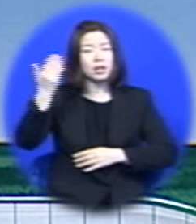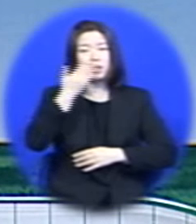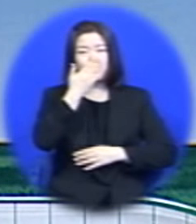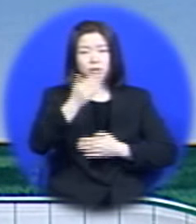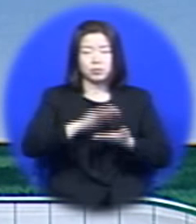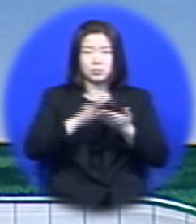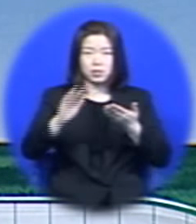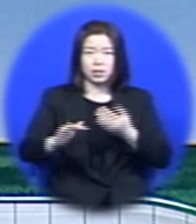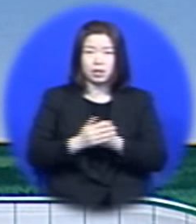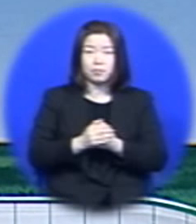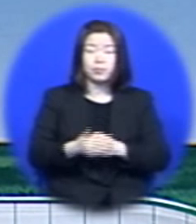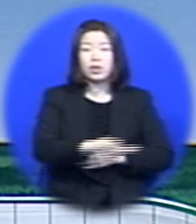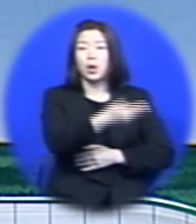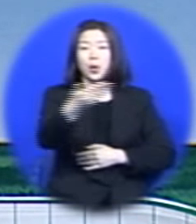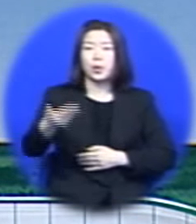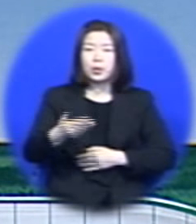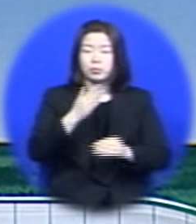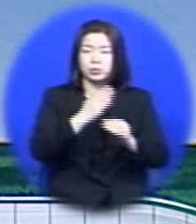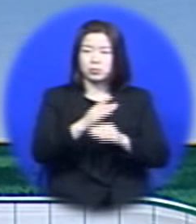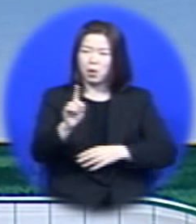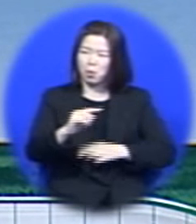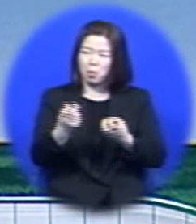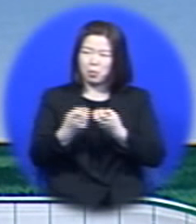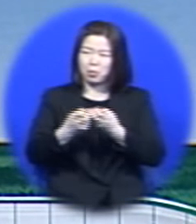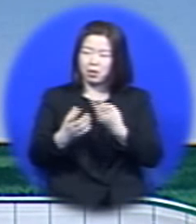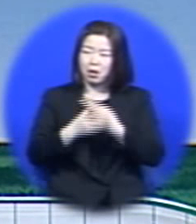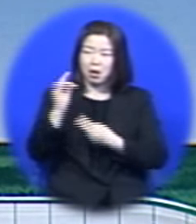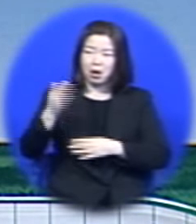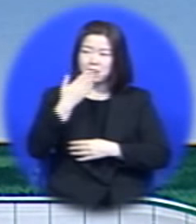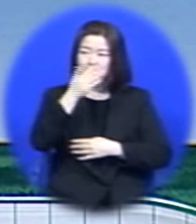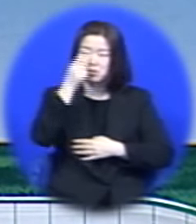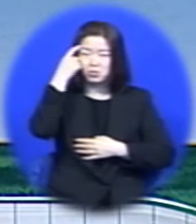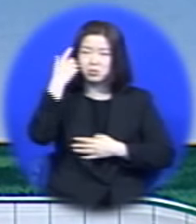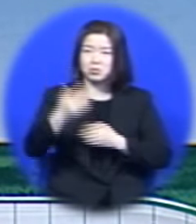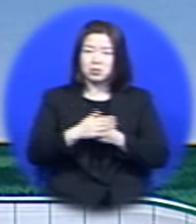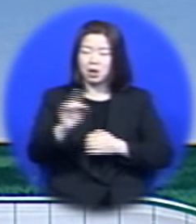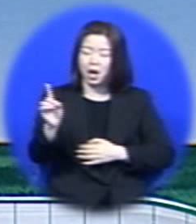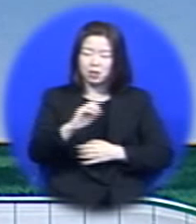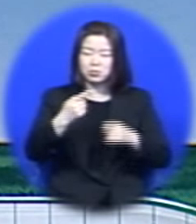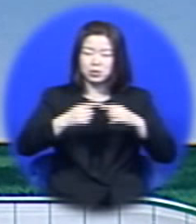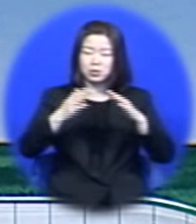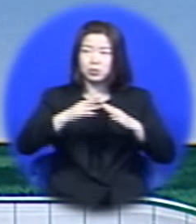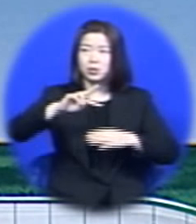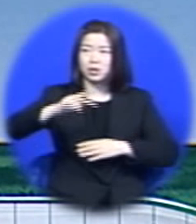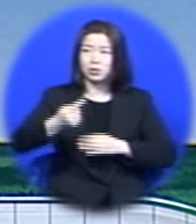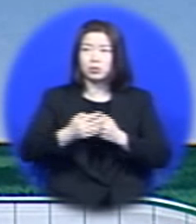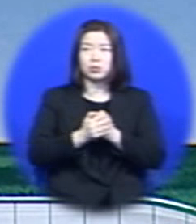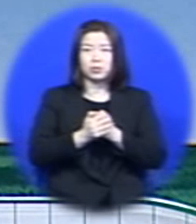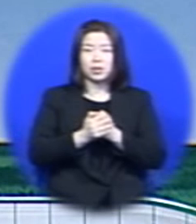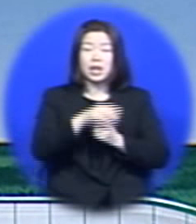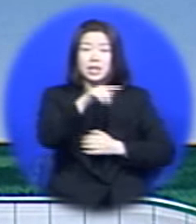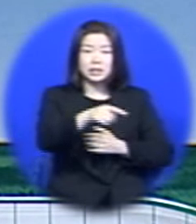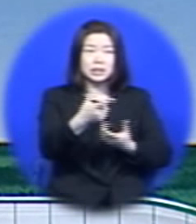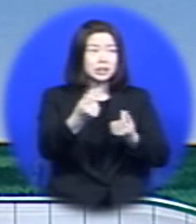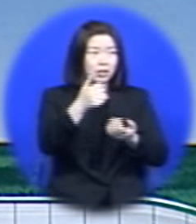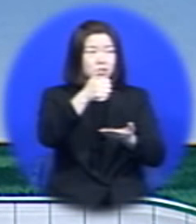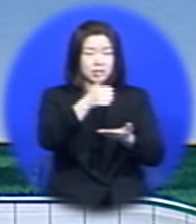중에 어떻게 하나가 될 수 있어, 교회가. 아무리 교회라도 그렇지. 그러신